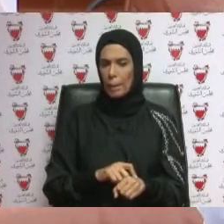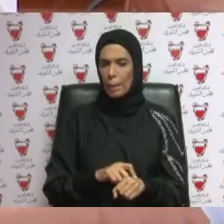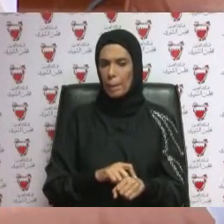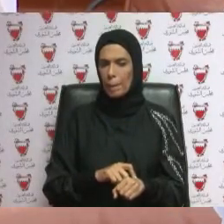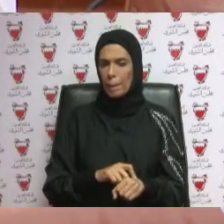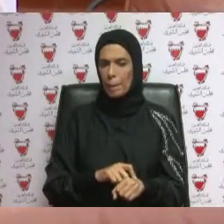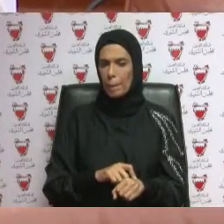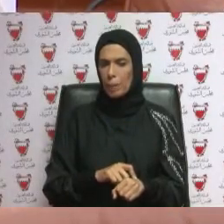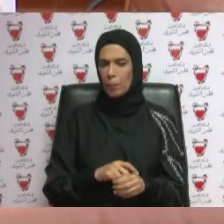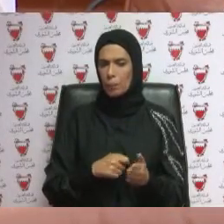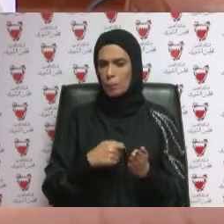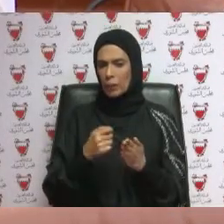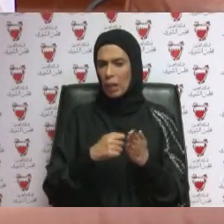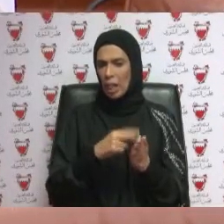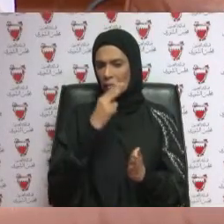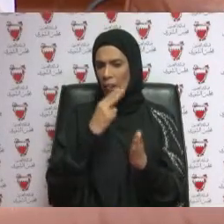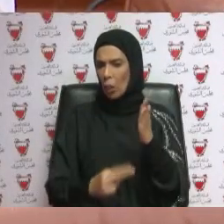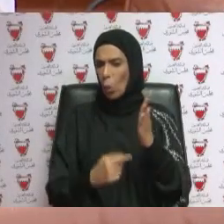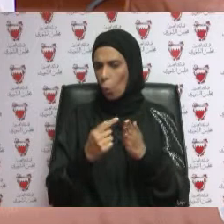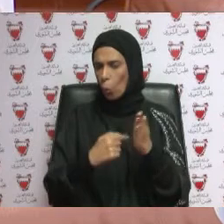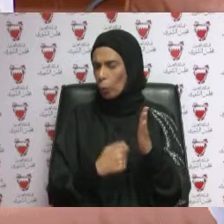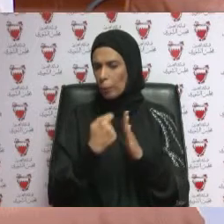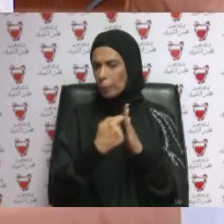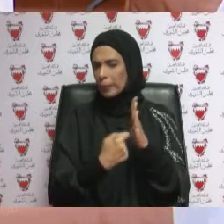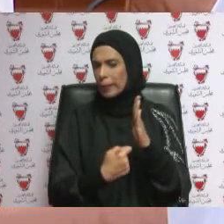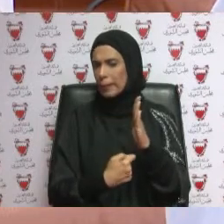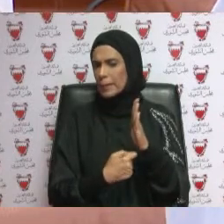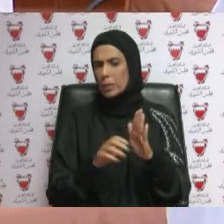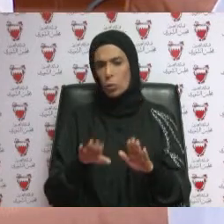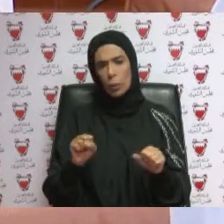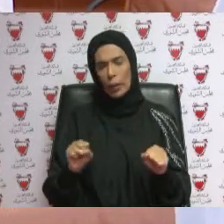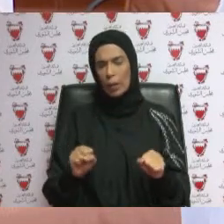طبعا لا يمكن يترك هذا الموضوع